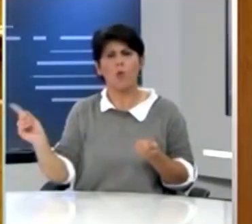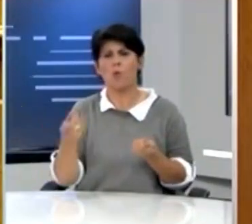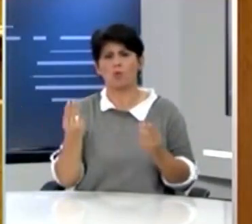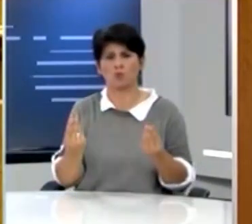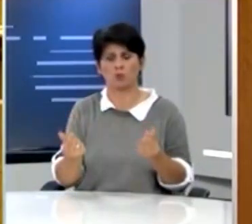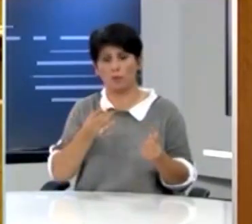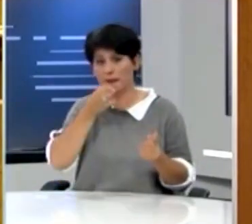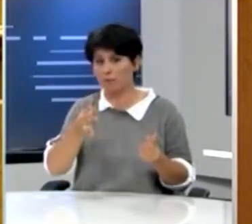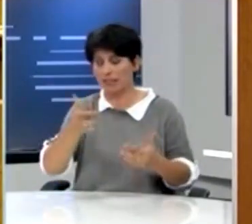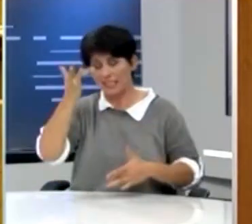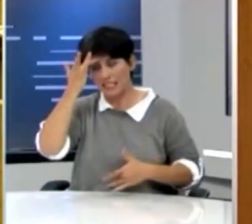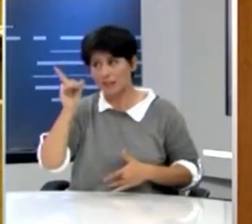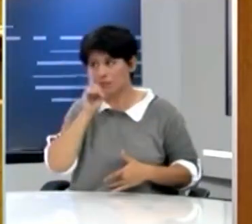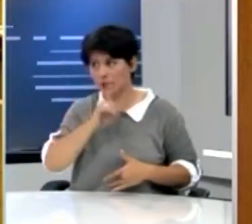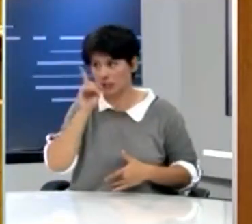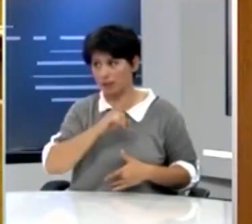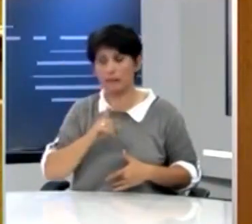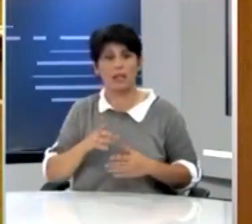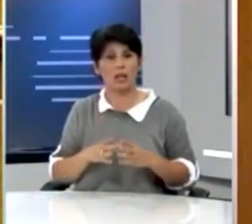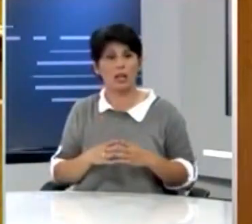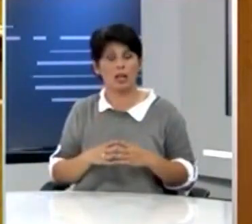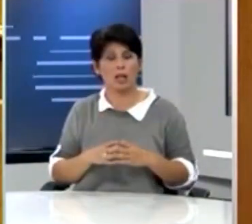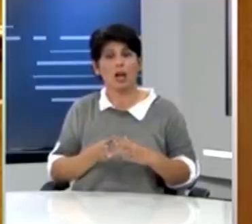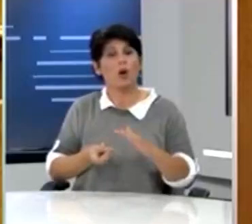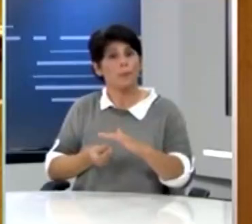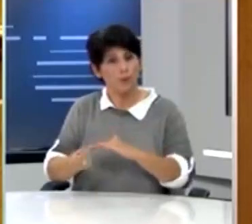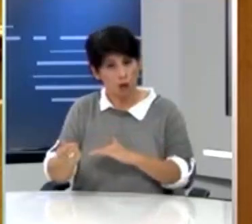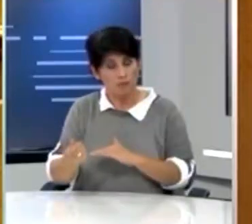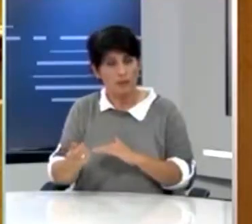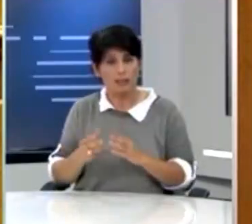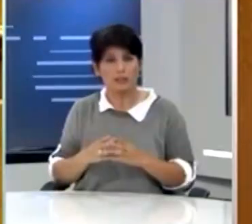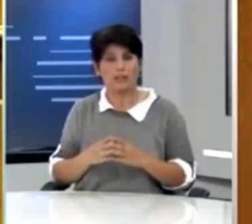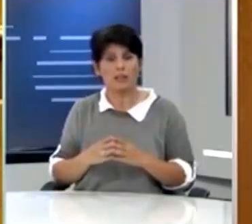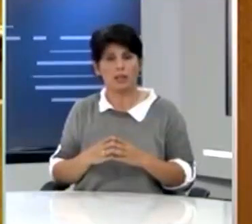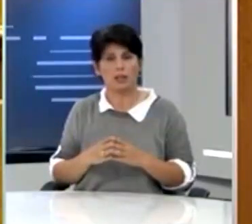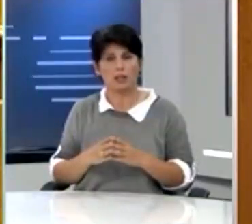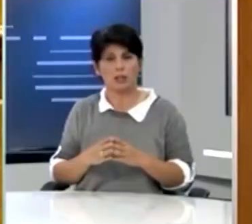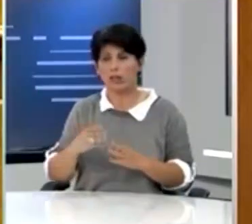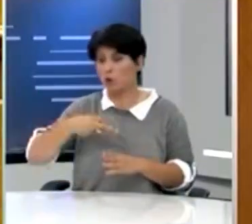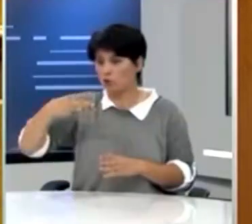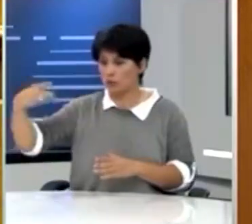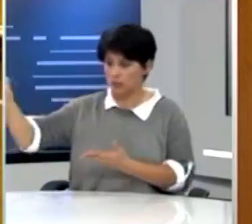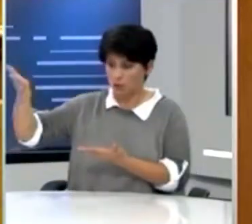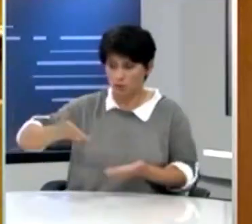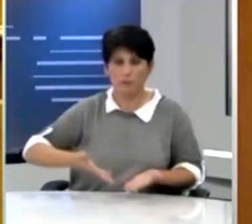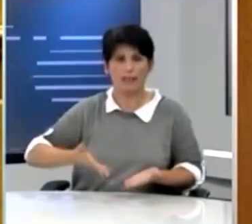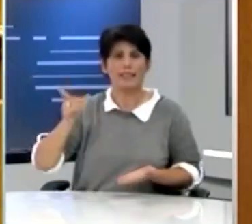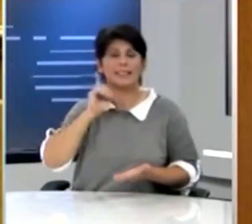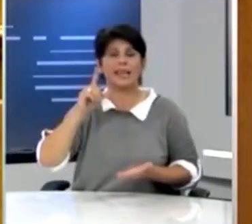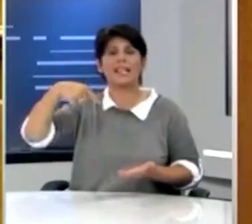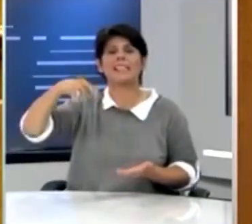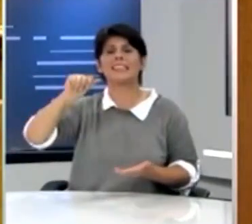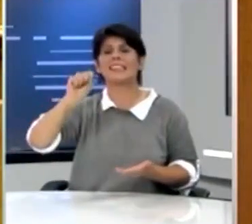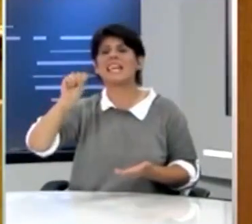μέσα. Είπατε συνειδητά ψέματα ότι τους πρόσφυγες τους φέρνει ο ΣΥΡΙΖΑ και η κυρία